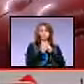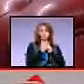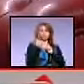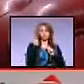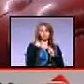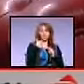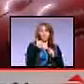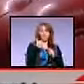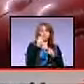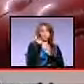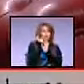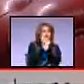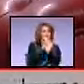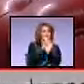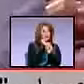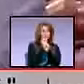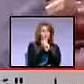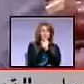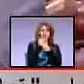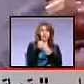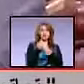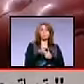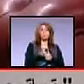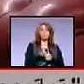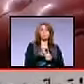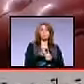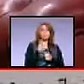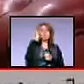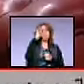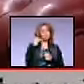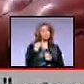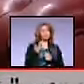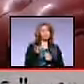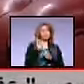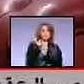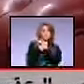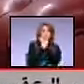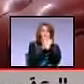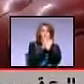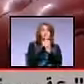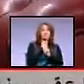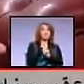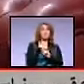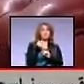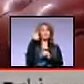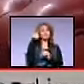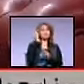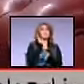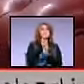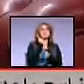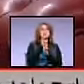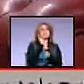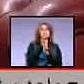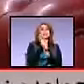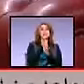متعة والوقوف قصاد الكاميرا متعة، انهي متعة اللي انا ميلها اكتر؟ اتحسن